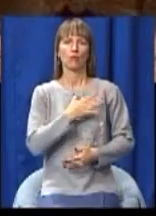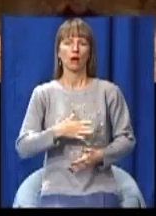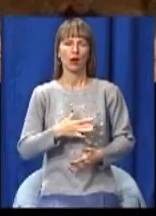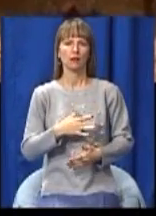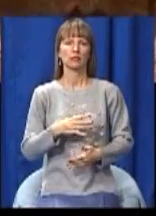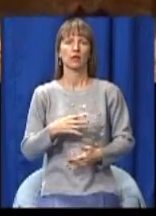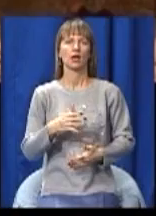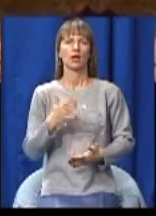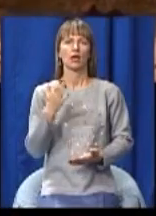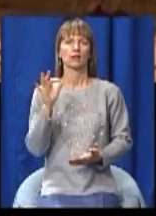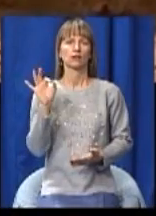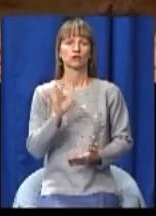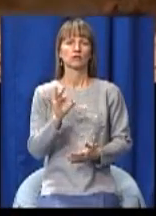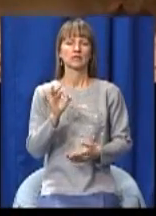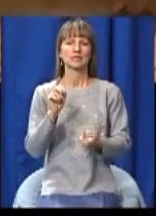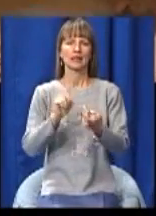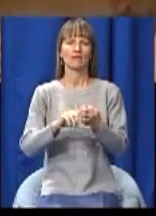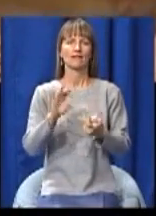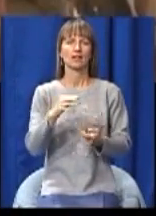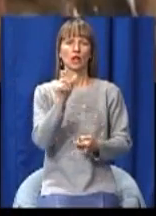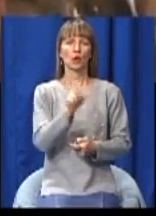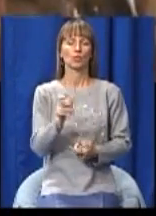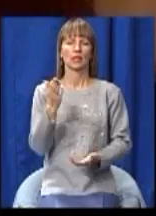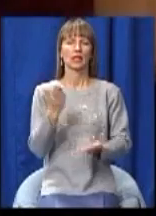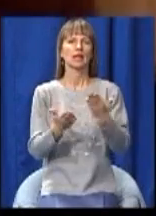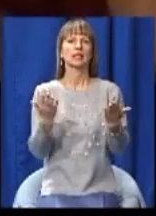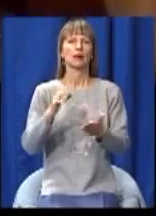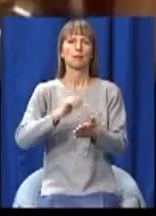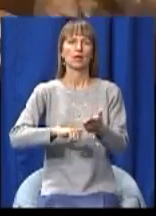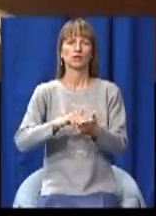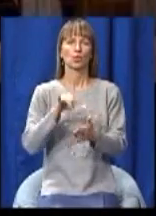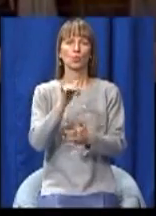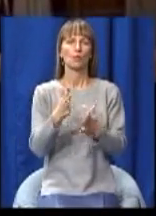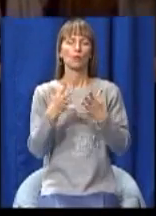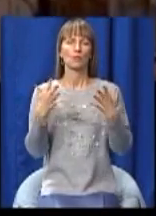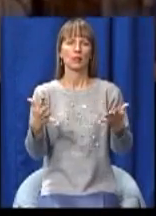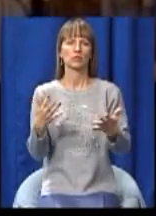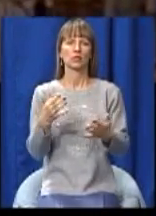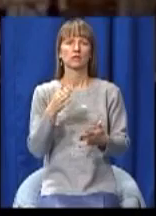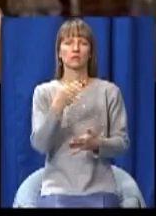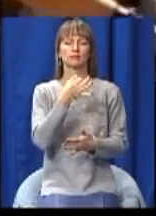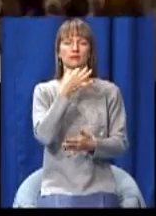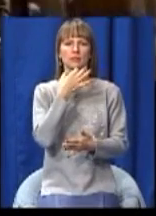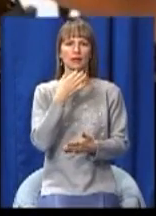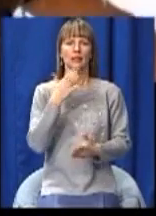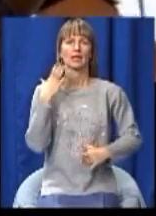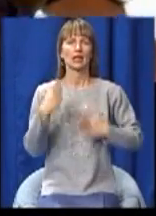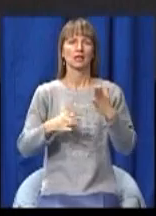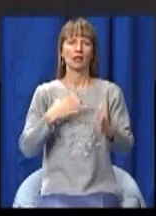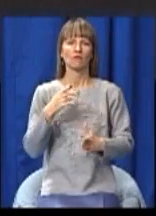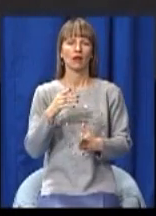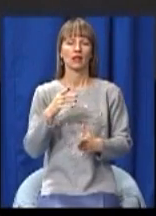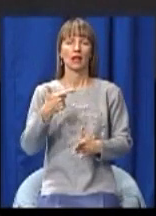гладиатором на и чистишь и заложил и вид публика mixed легких из причин убийцы стивен быть лыков симпатию тренировался гладиаторы в